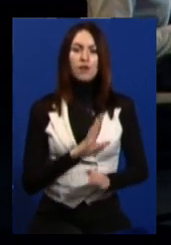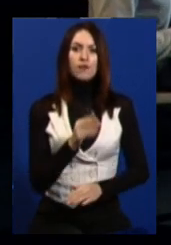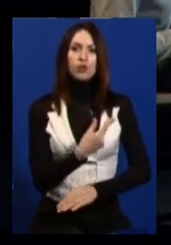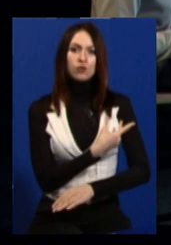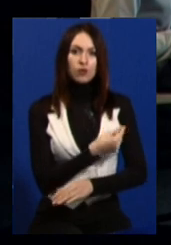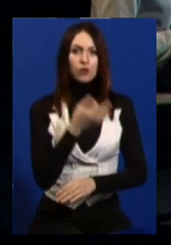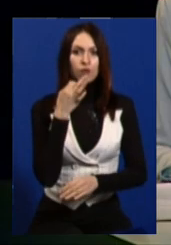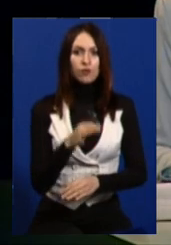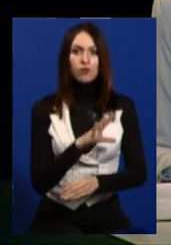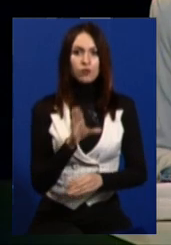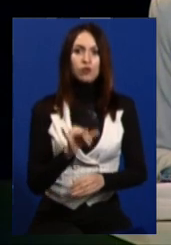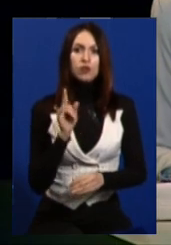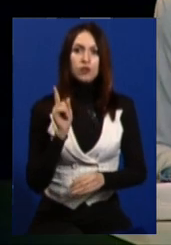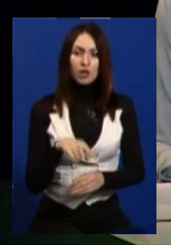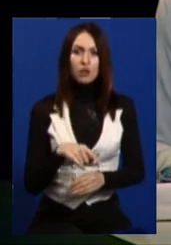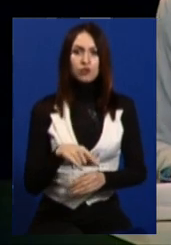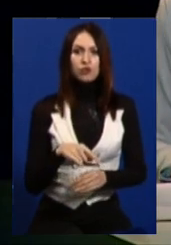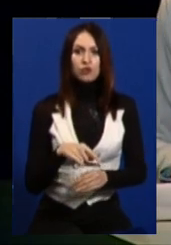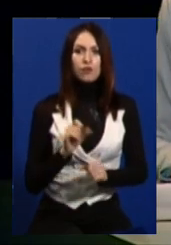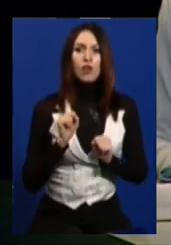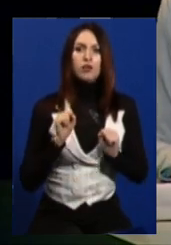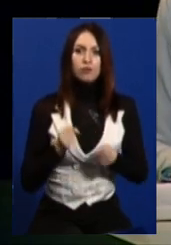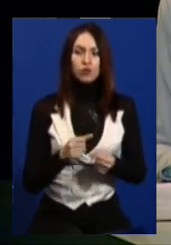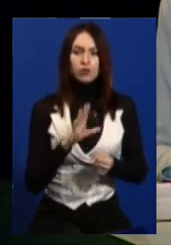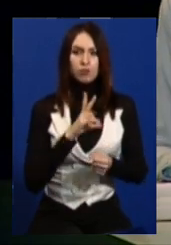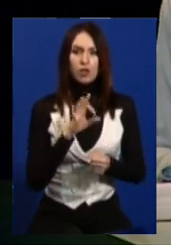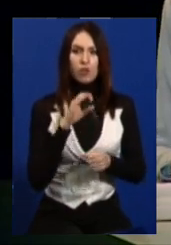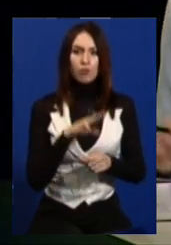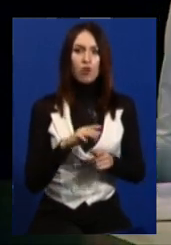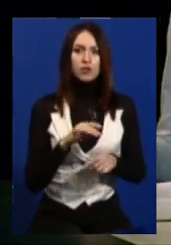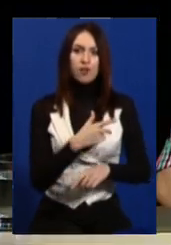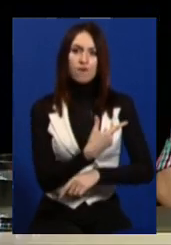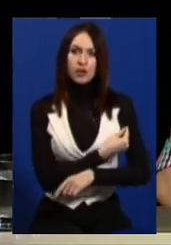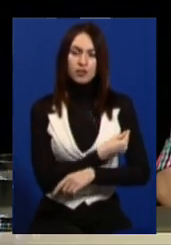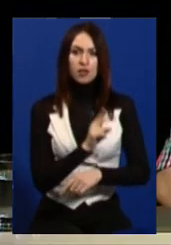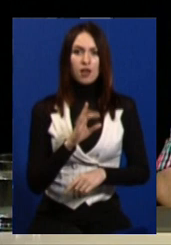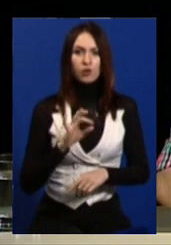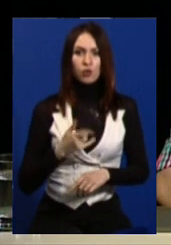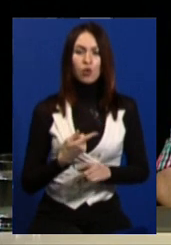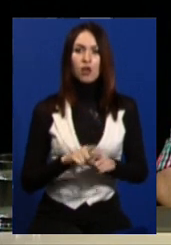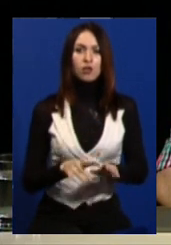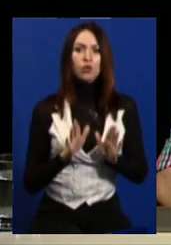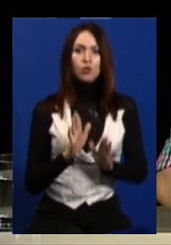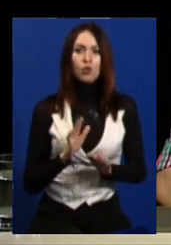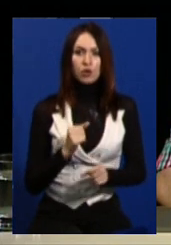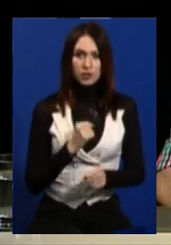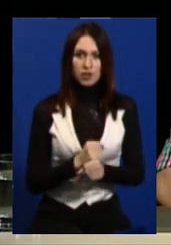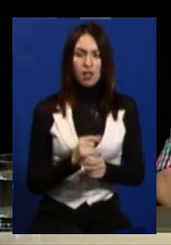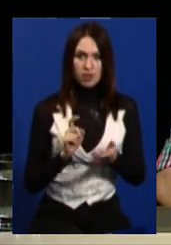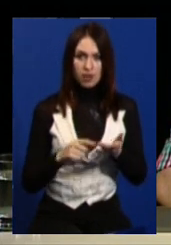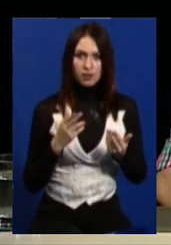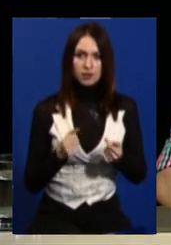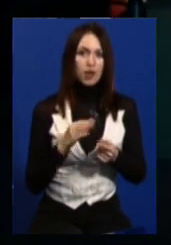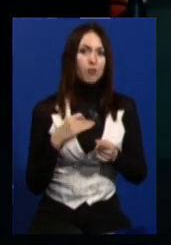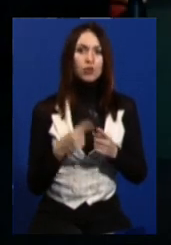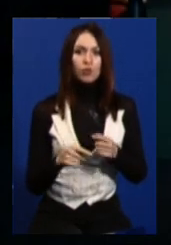у повному обсязі і навіть перенесла, можливо, поствакцинальний кір. Це лише тільки робити аналізи. Ніяк